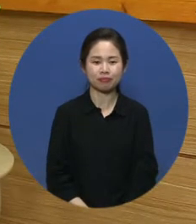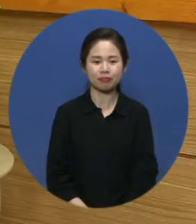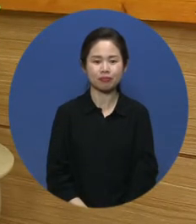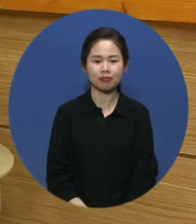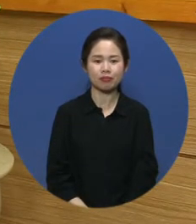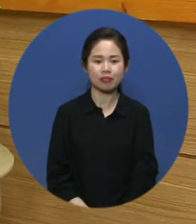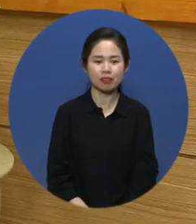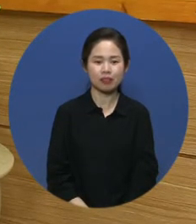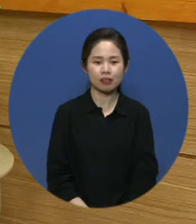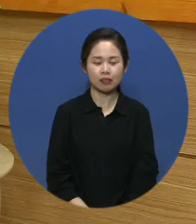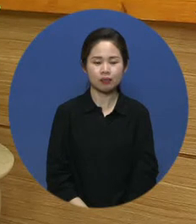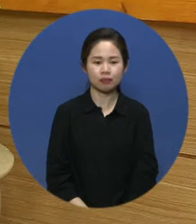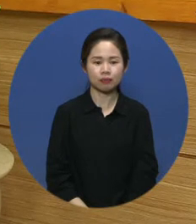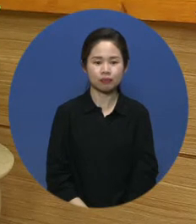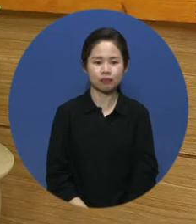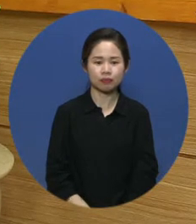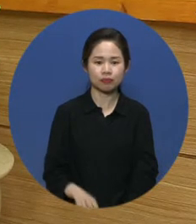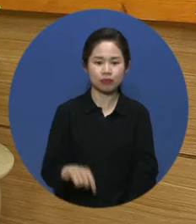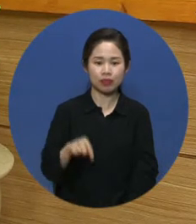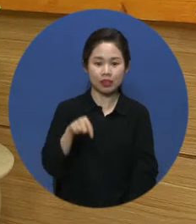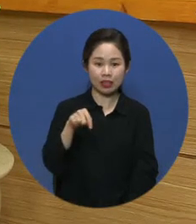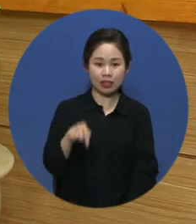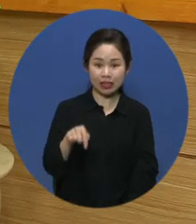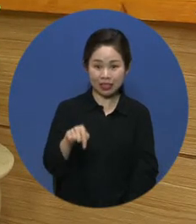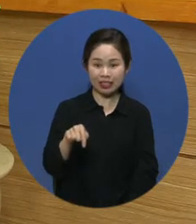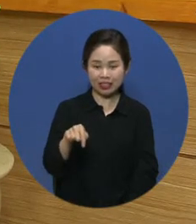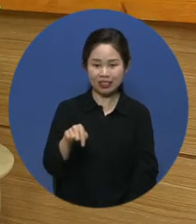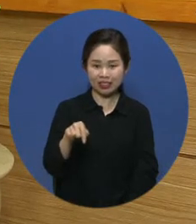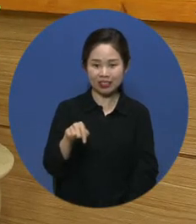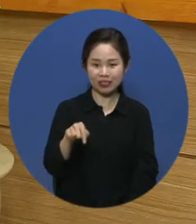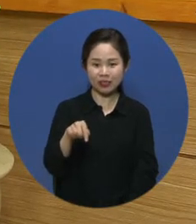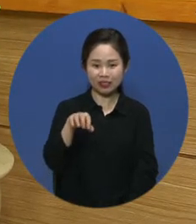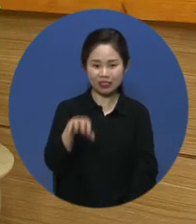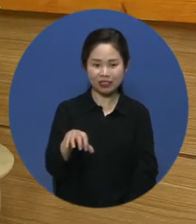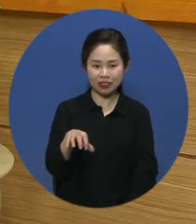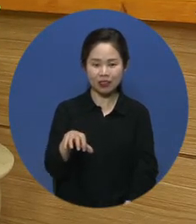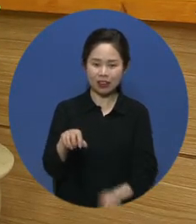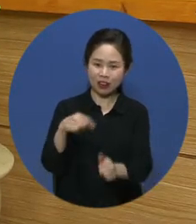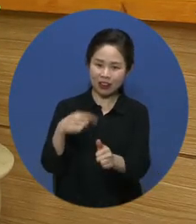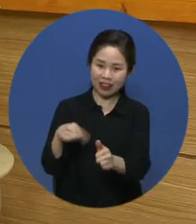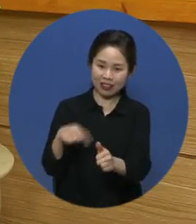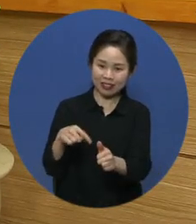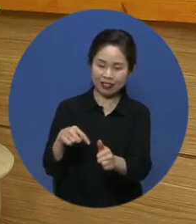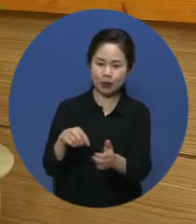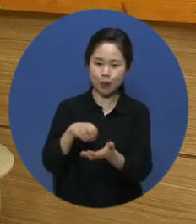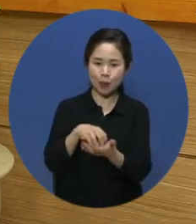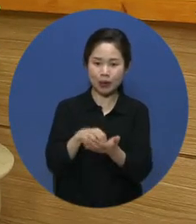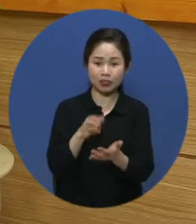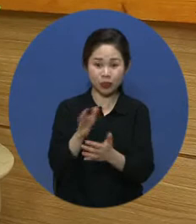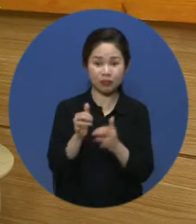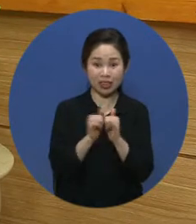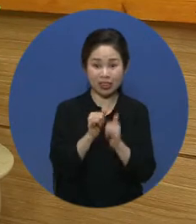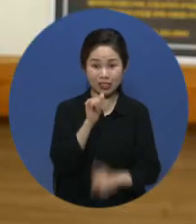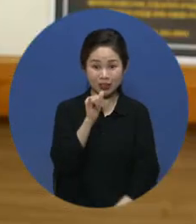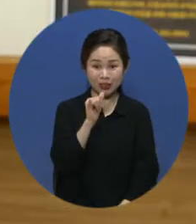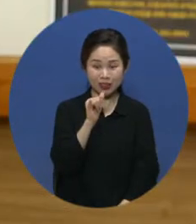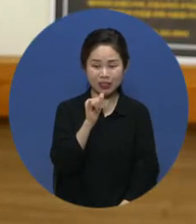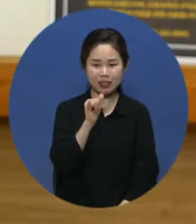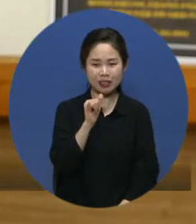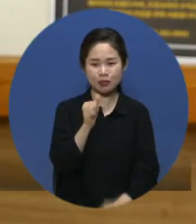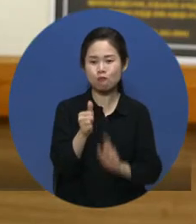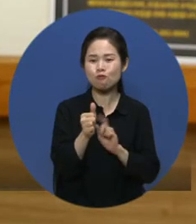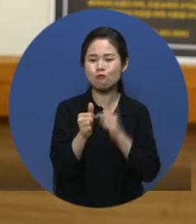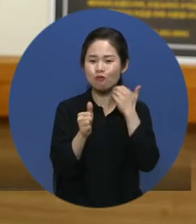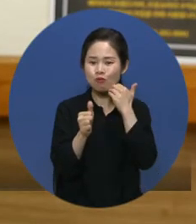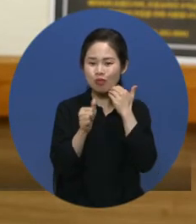뜨랑슈아 베이커리와 이제 오랜 기간 함께해온 그 제과장님이 계시다고 들었어요. 네. 소개 좀 간단히 부탁드립니다.